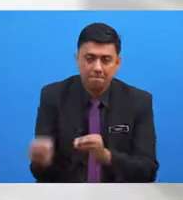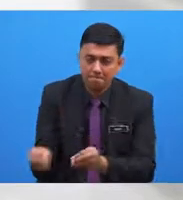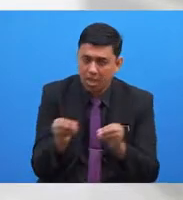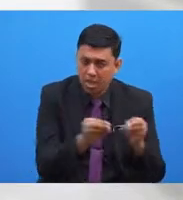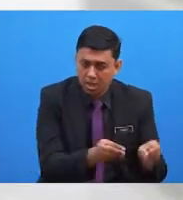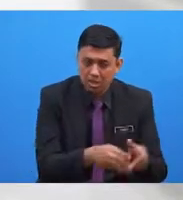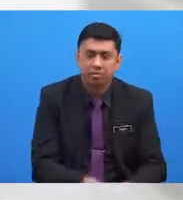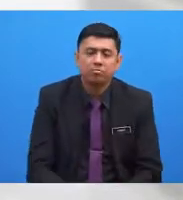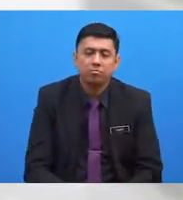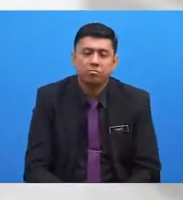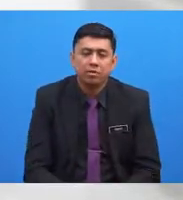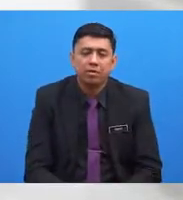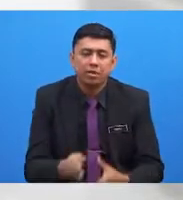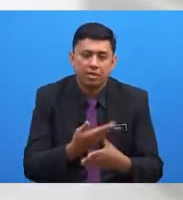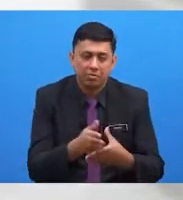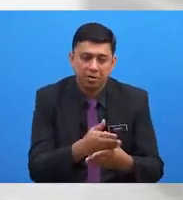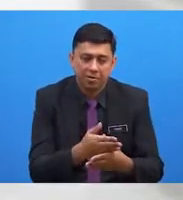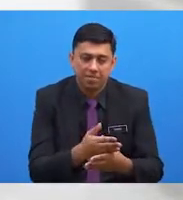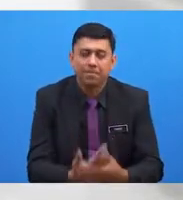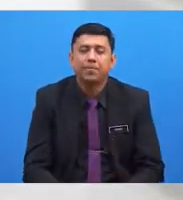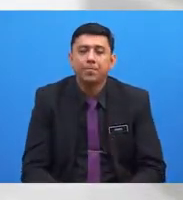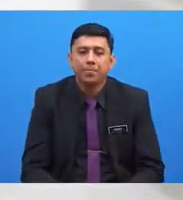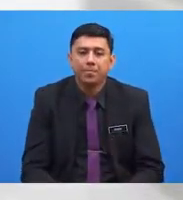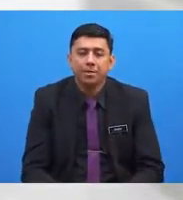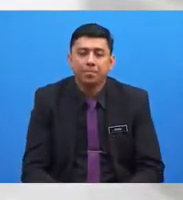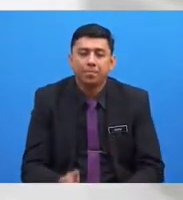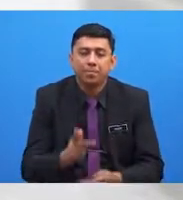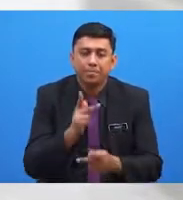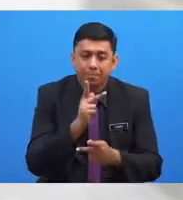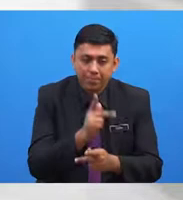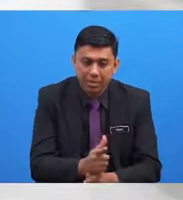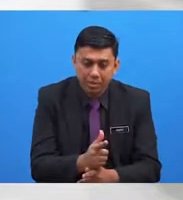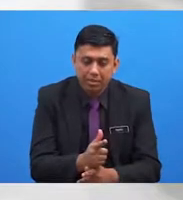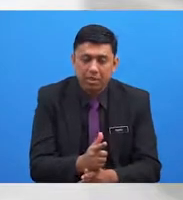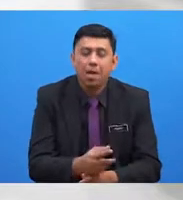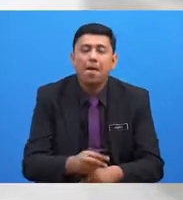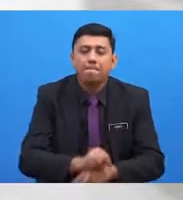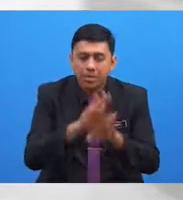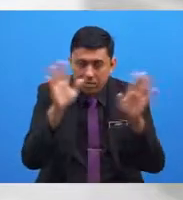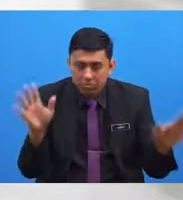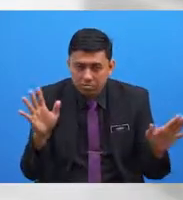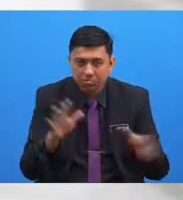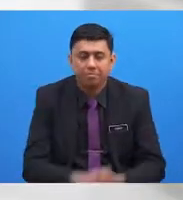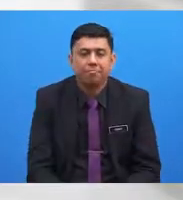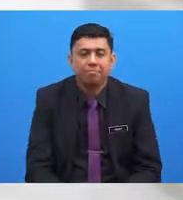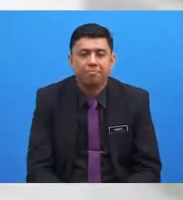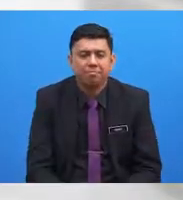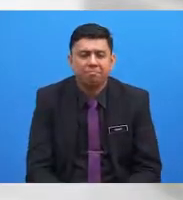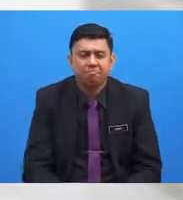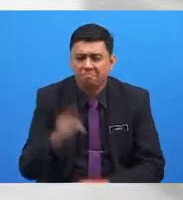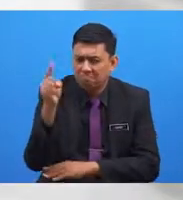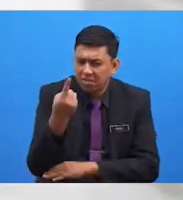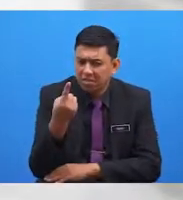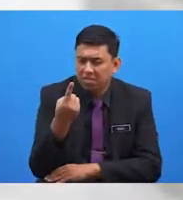kepada komponen di bahagian equity pemilik untuk penyata kedudukan kewangan. Perkara ini